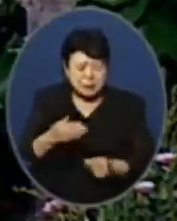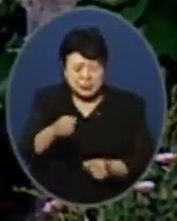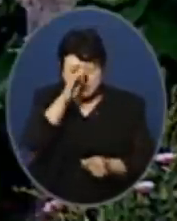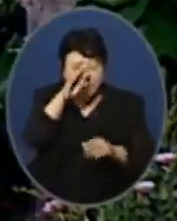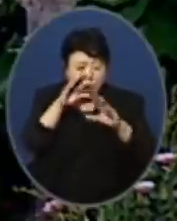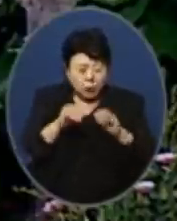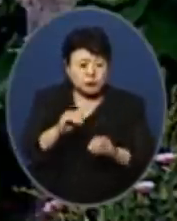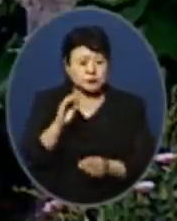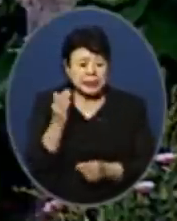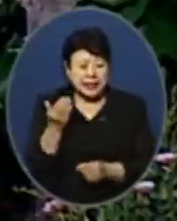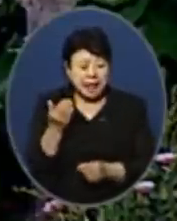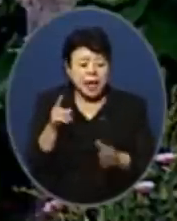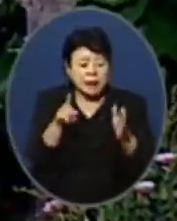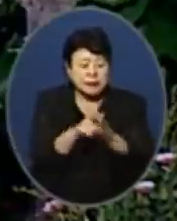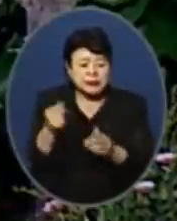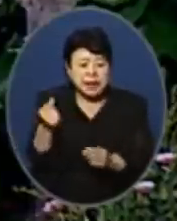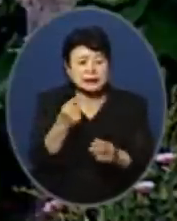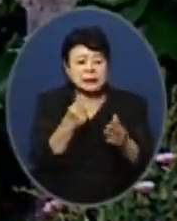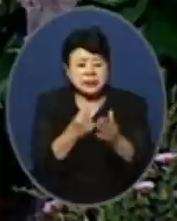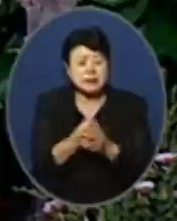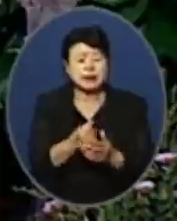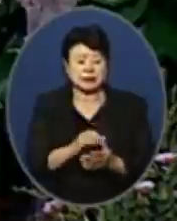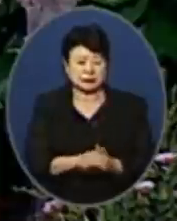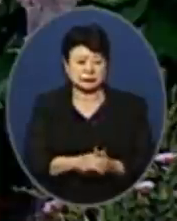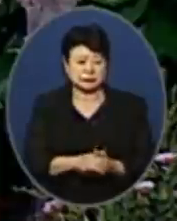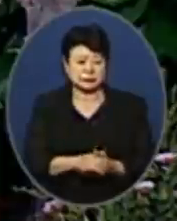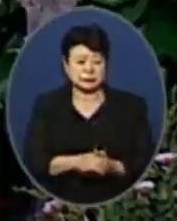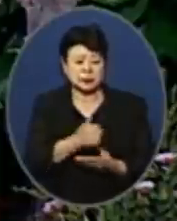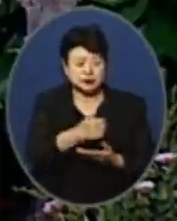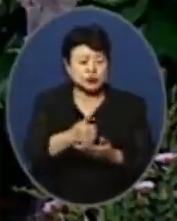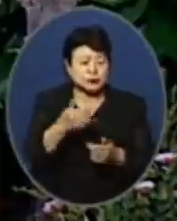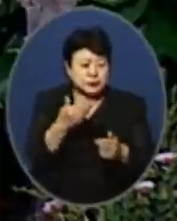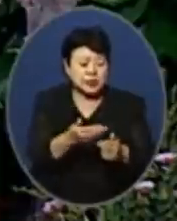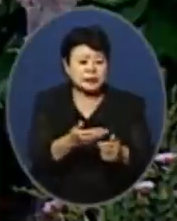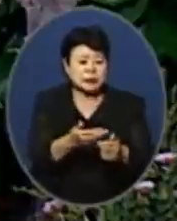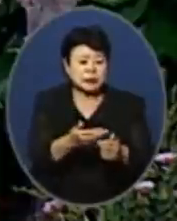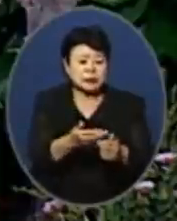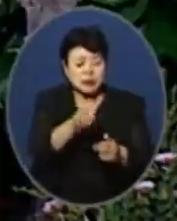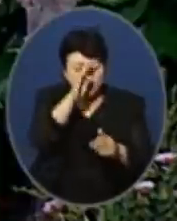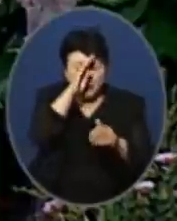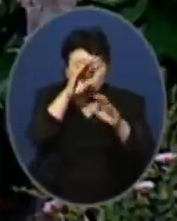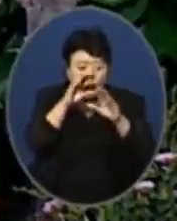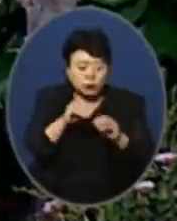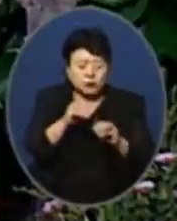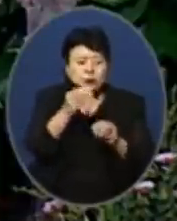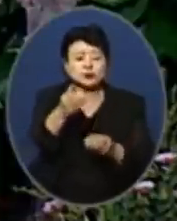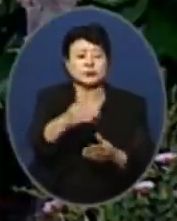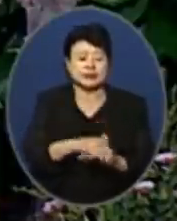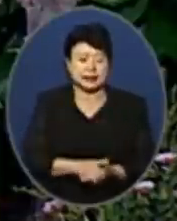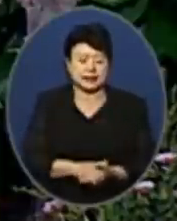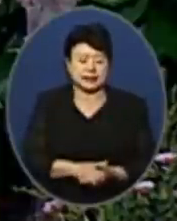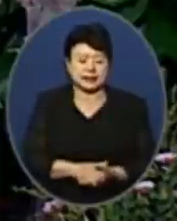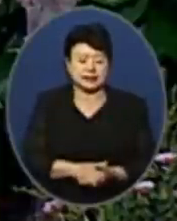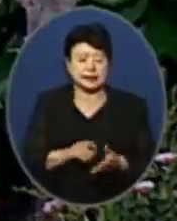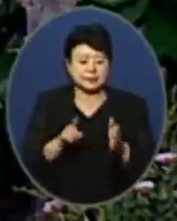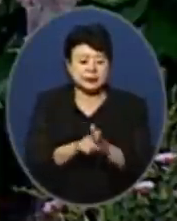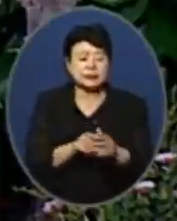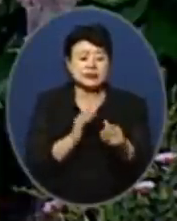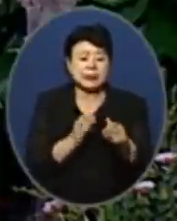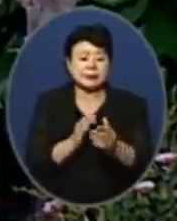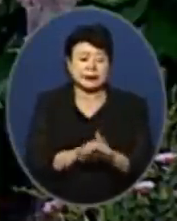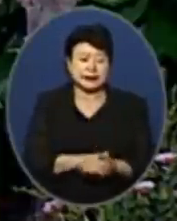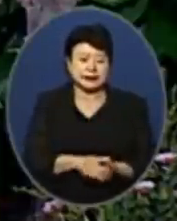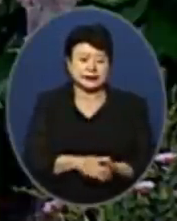날 것이라고 하는 믿음을 가지고 있었기에 주님께서 그의 병을 치유해 주신 줄 믿으시기